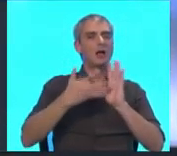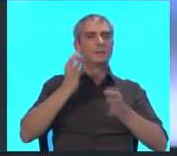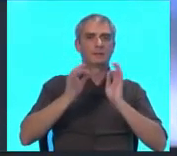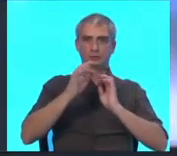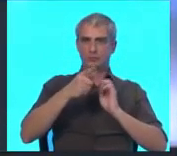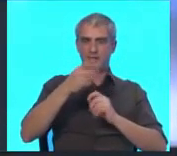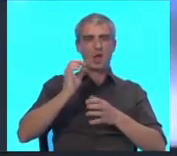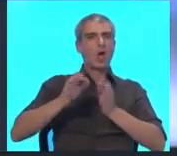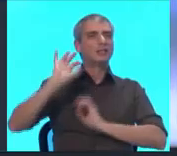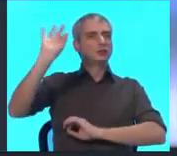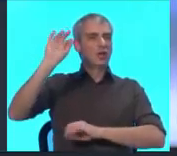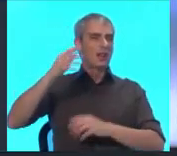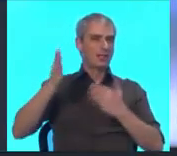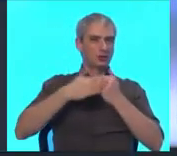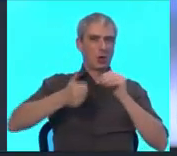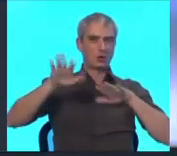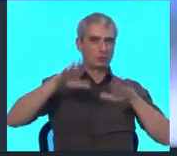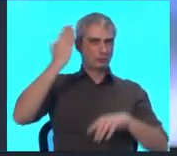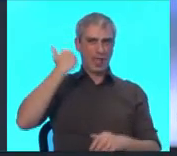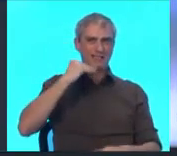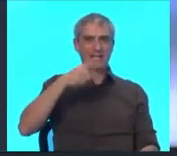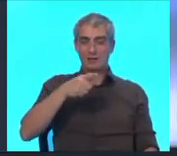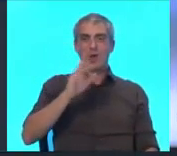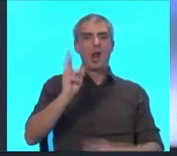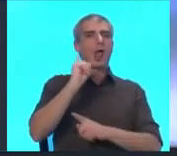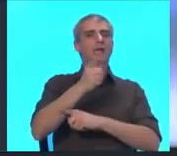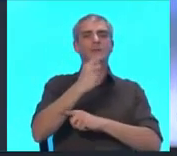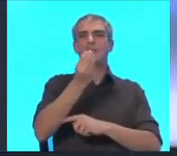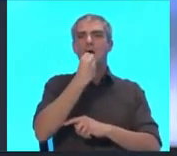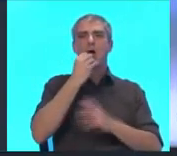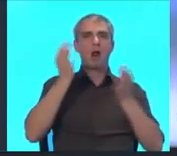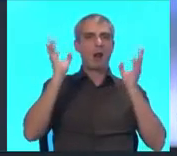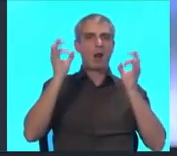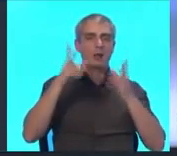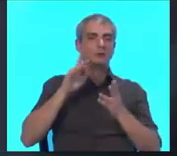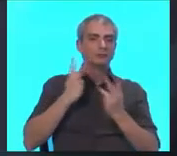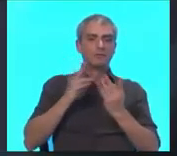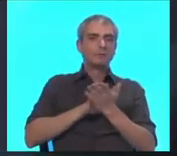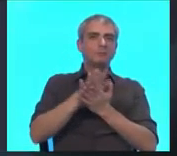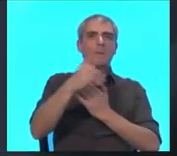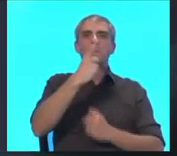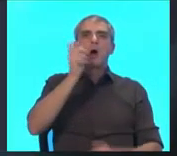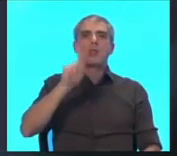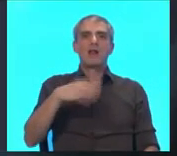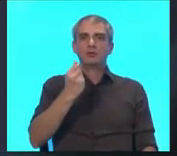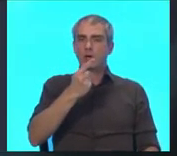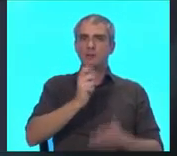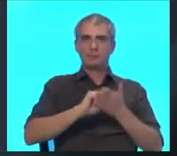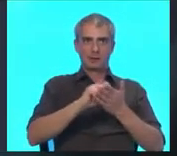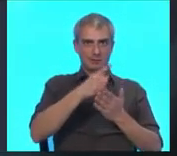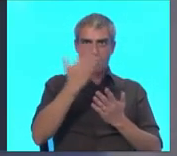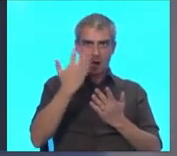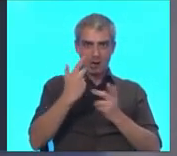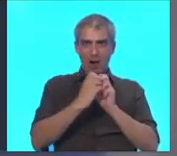שרה נתניהו בפרשת הזמנת הארוחות והשפים במאות אלפי שקלים. תמר אלמוג, פרשנתן לענייני משפט, זה היה